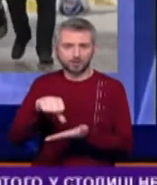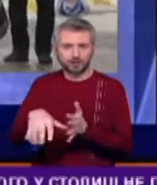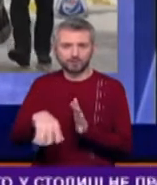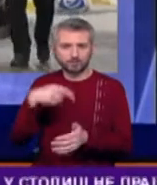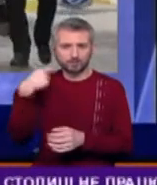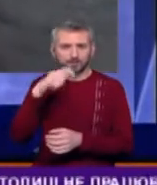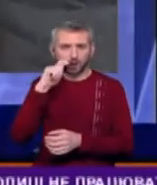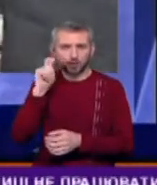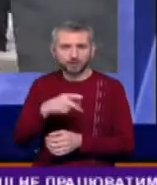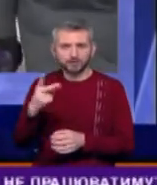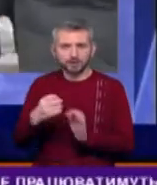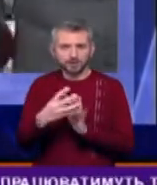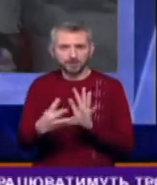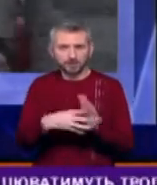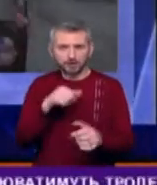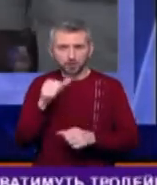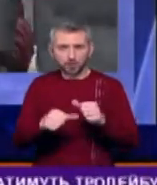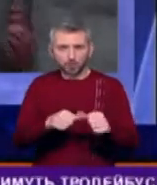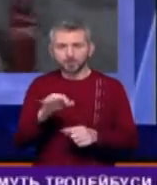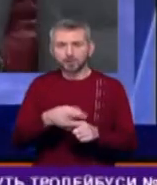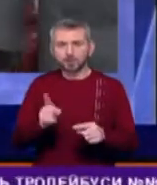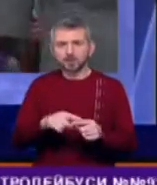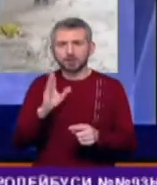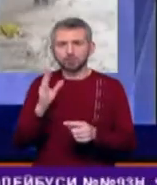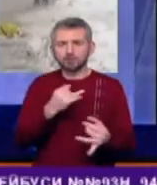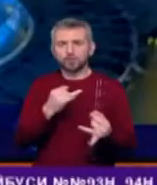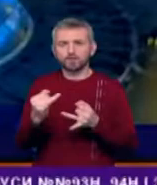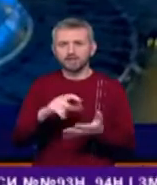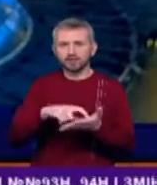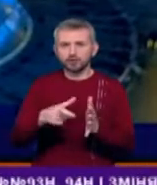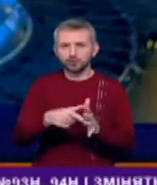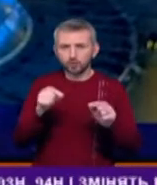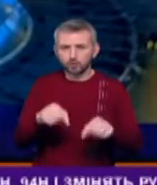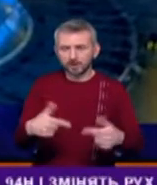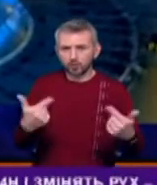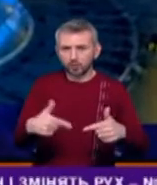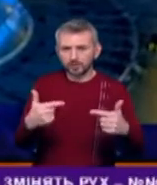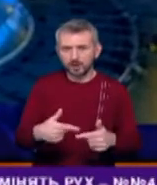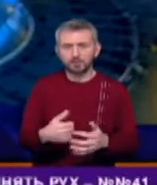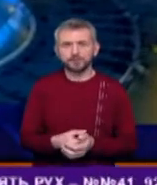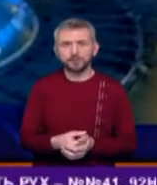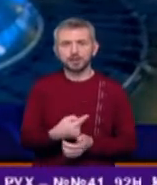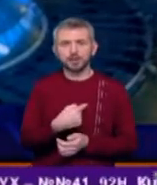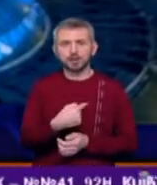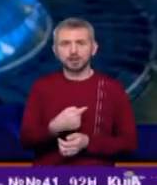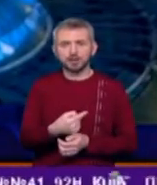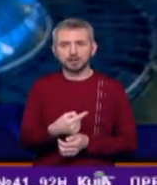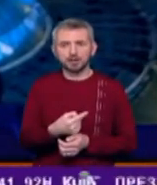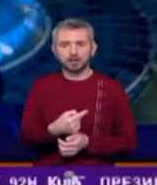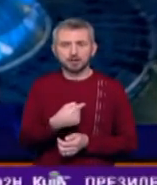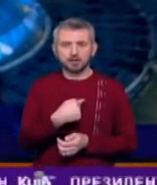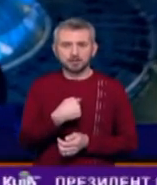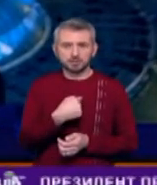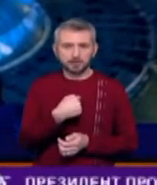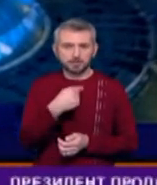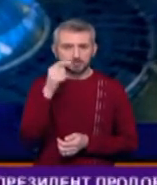президента України 2019 року. Про це ми будемо говорити в студії з нашими гостями. Я нагадаю, точніше нагадаю собі,